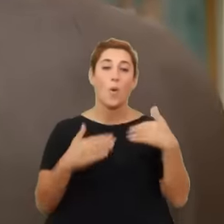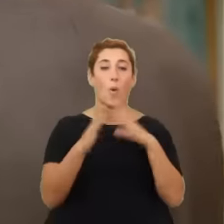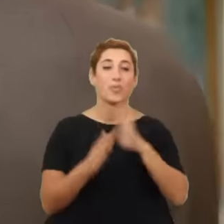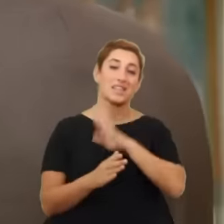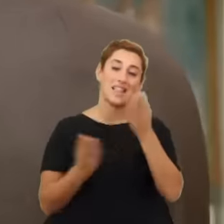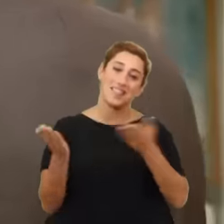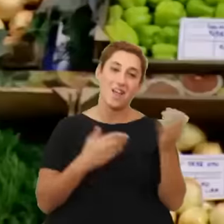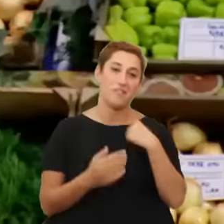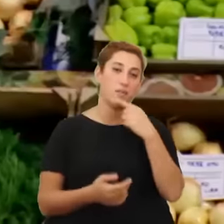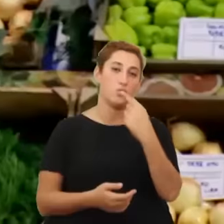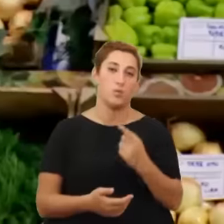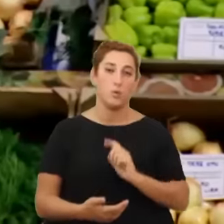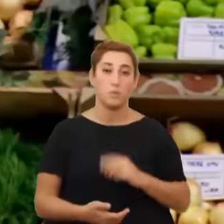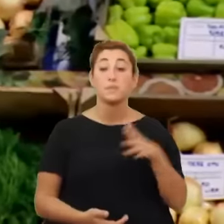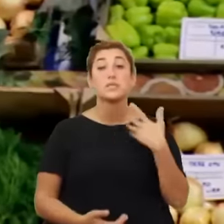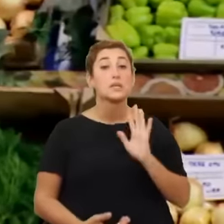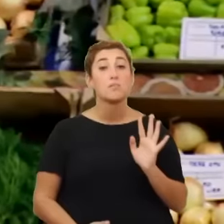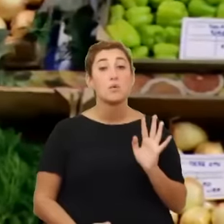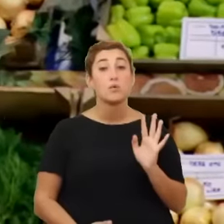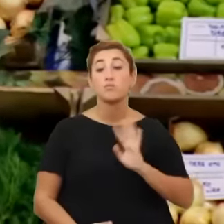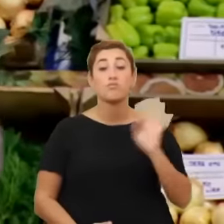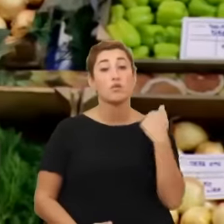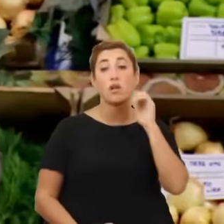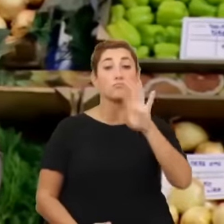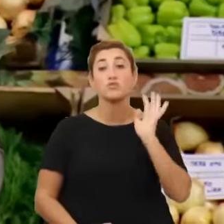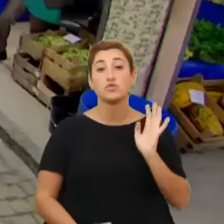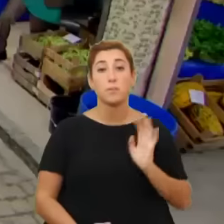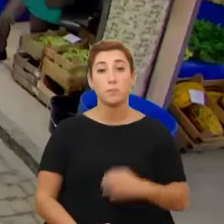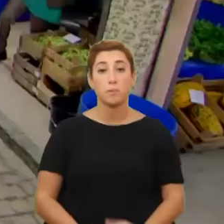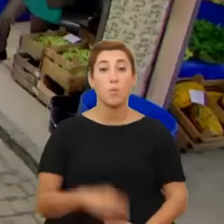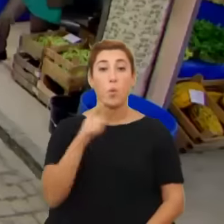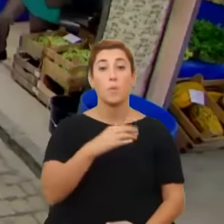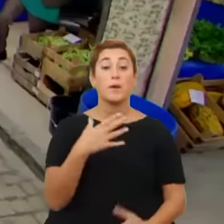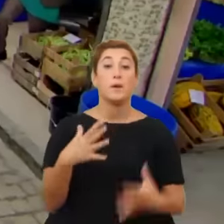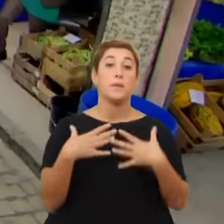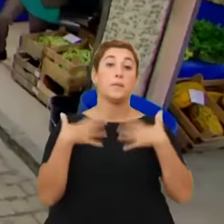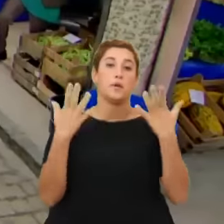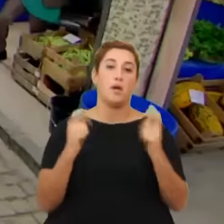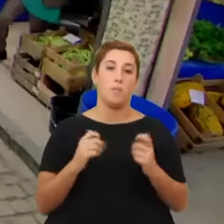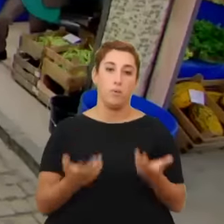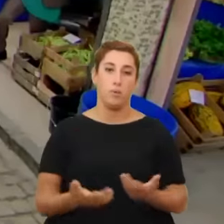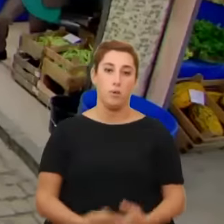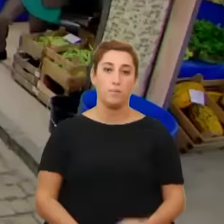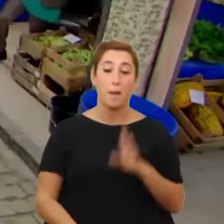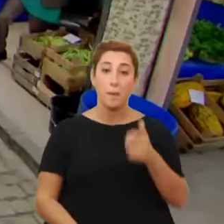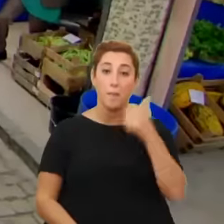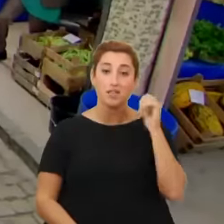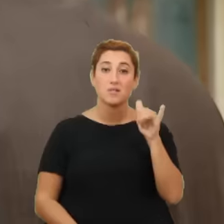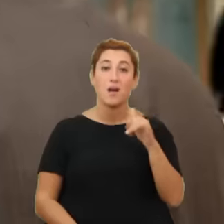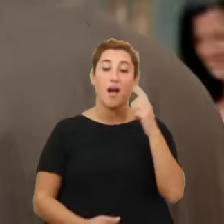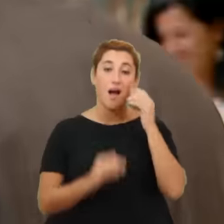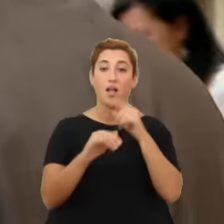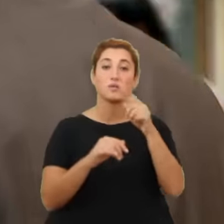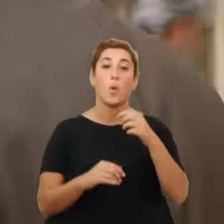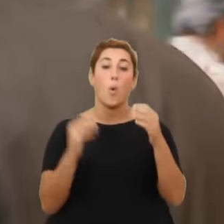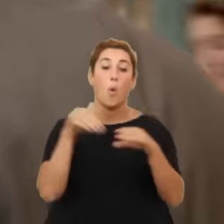odanıza dönmeye davet ediyorum. İstemiyorum. Gelmeyeceğim ben oraya. Orası basıyor, üstüm üstüme geliyor benim. Başkanım, halk size oy